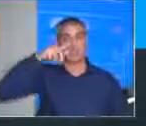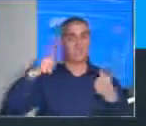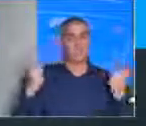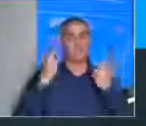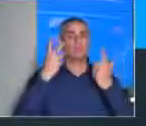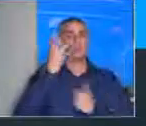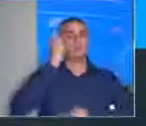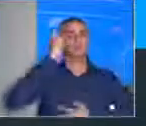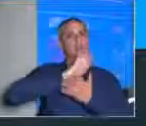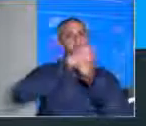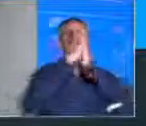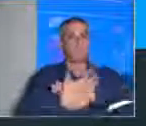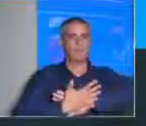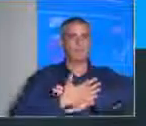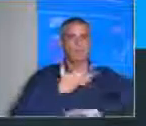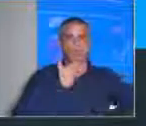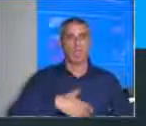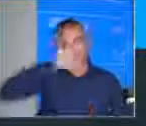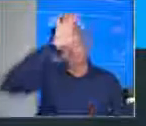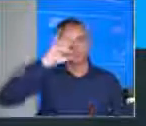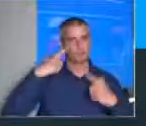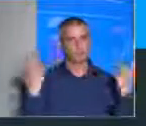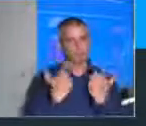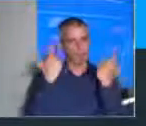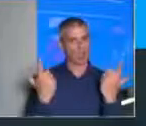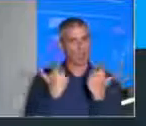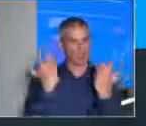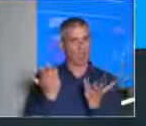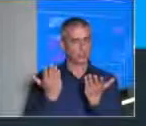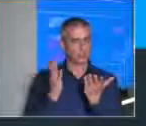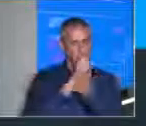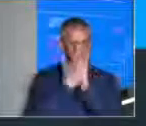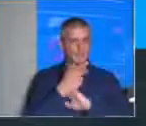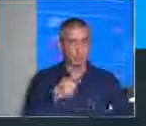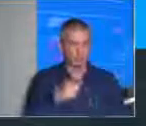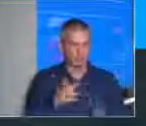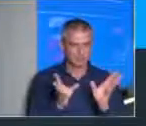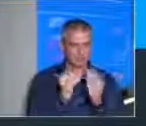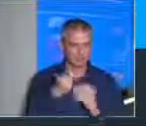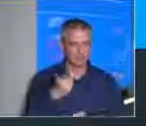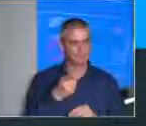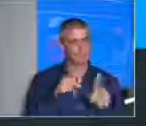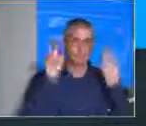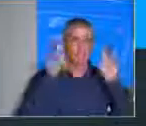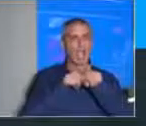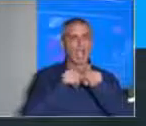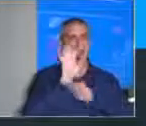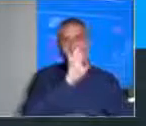בחגיגות 40 שנה למהפכה החומייניסטית כדי לחגוג את המהפכה הזאת ביחד עם